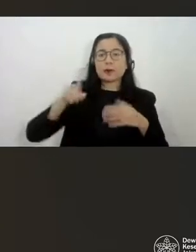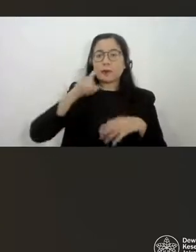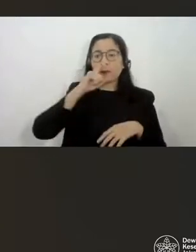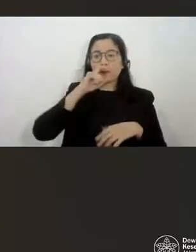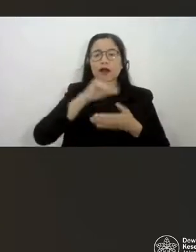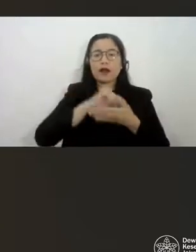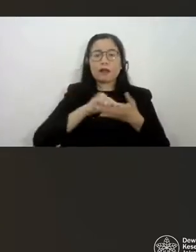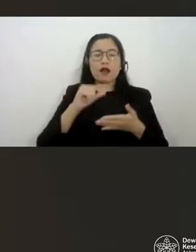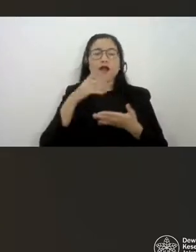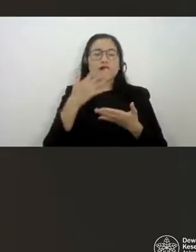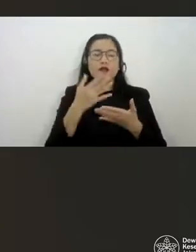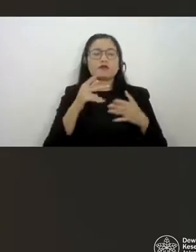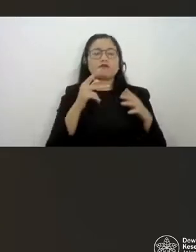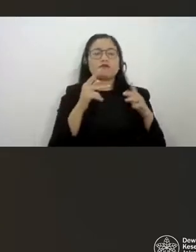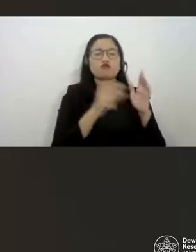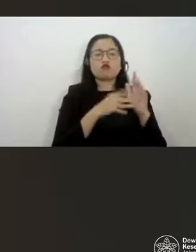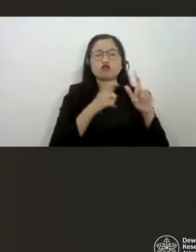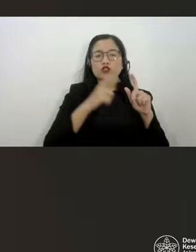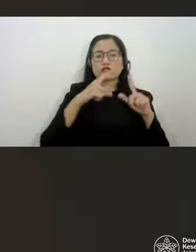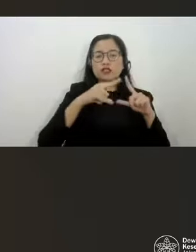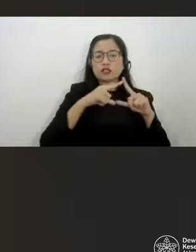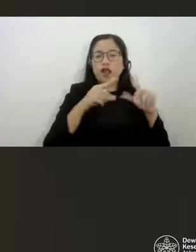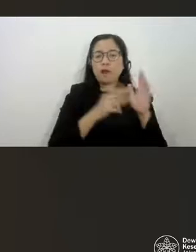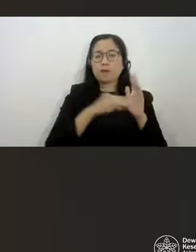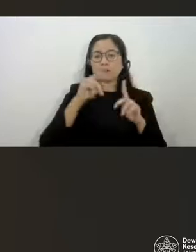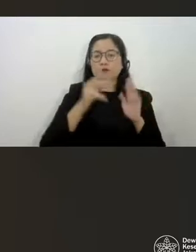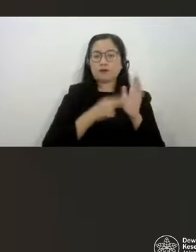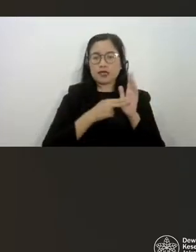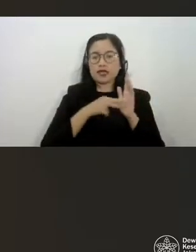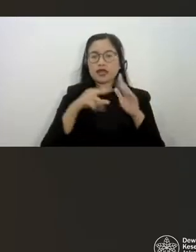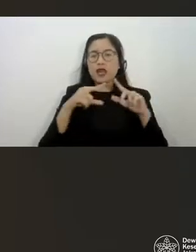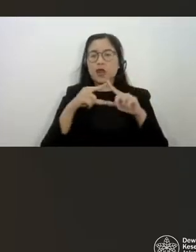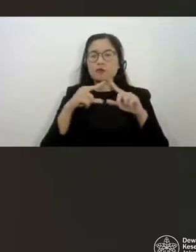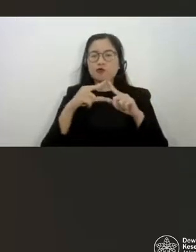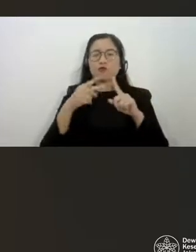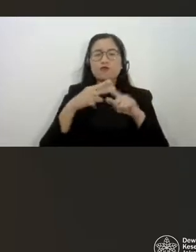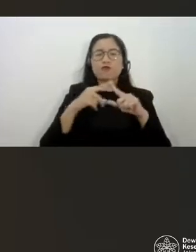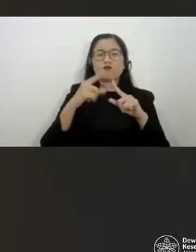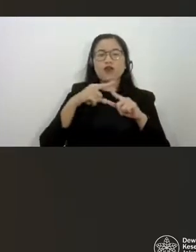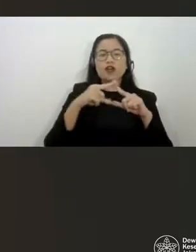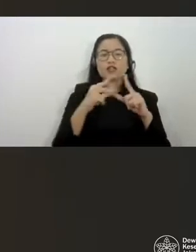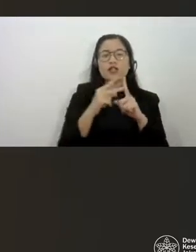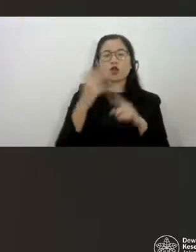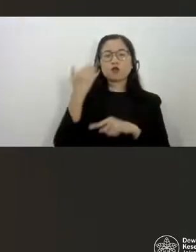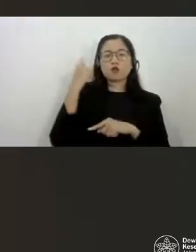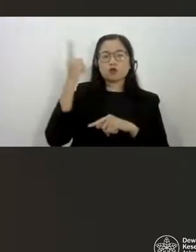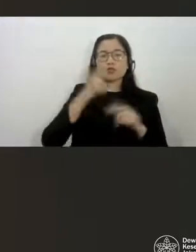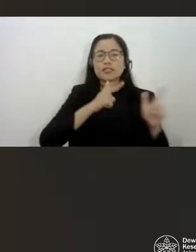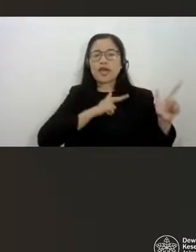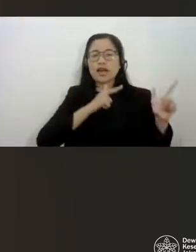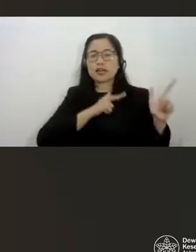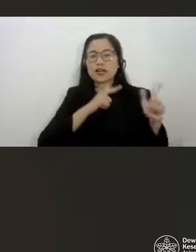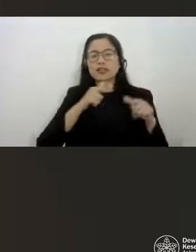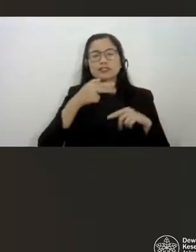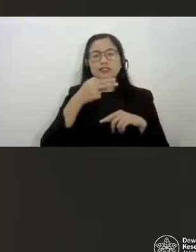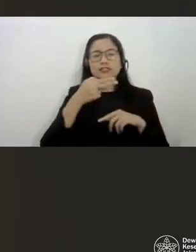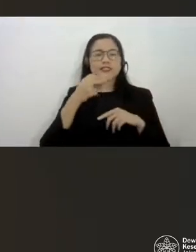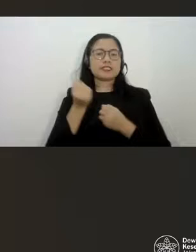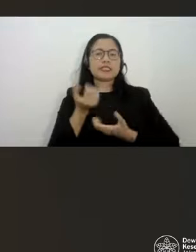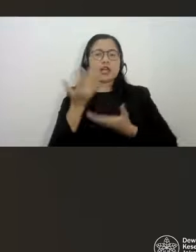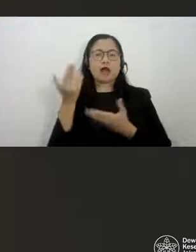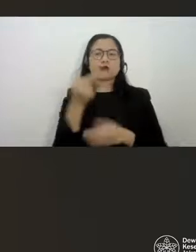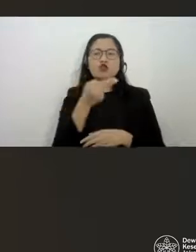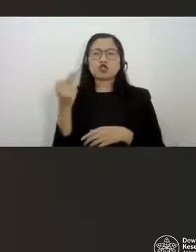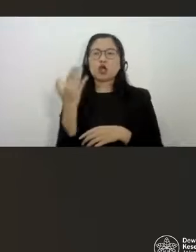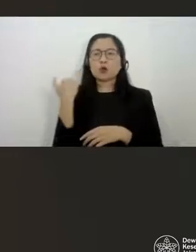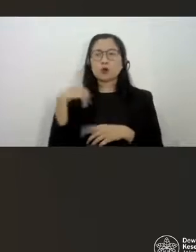Abdul Fatah, adalah seorang intelektual yang sempat menjadi komandan batalion dalam tentara Islam Indonesia pimpinan Kahar